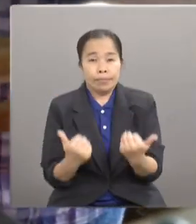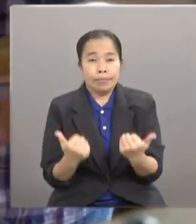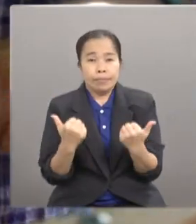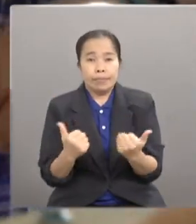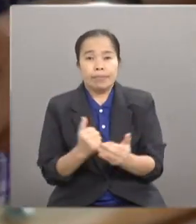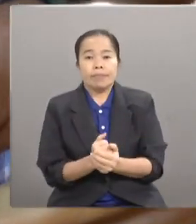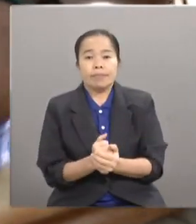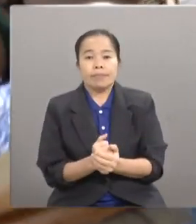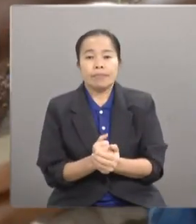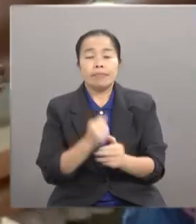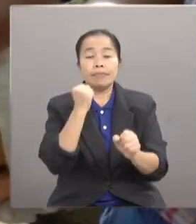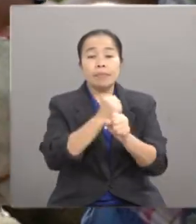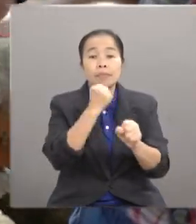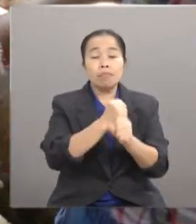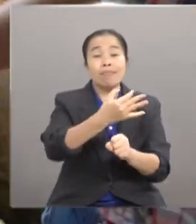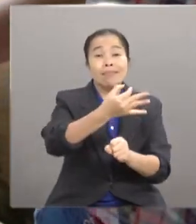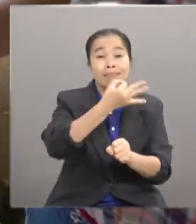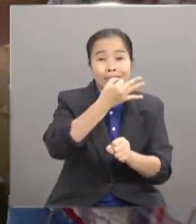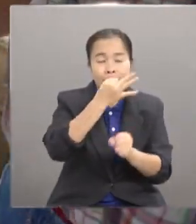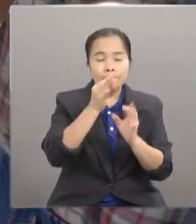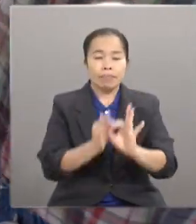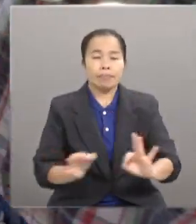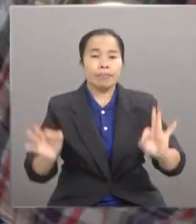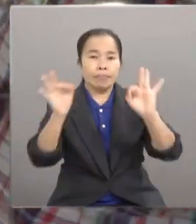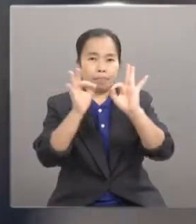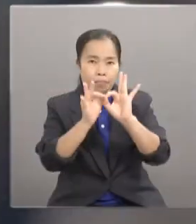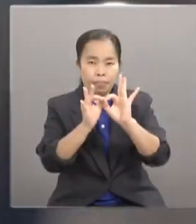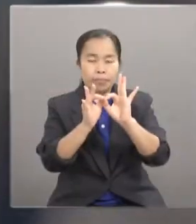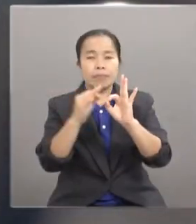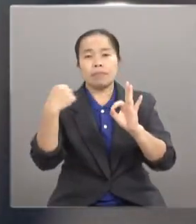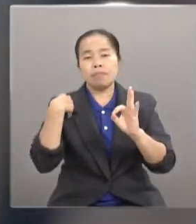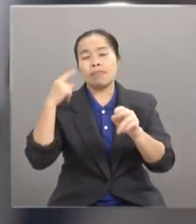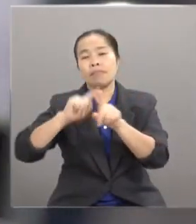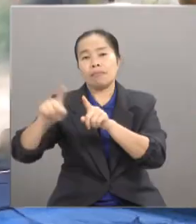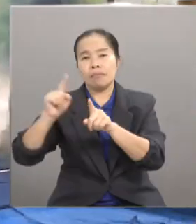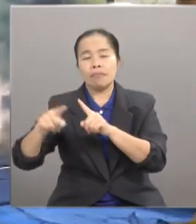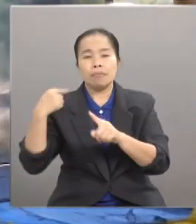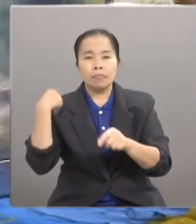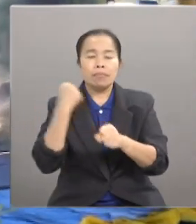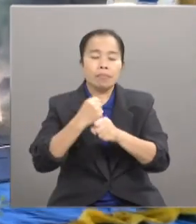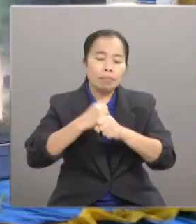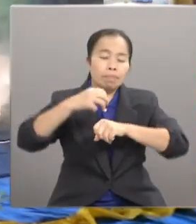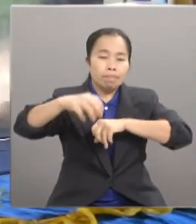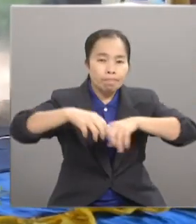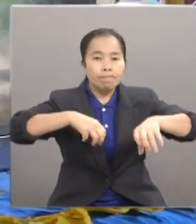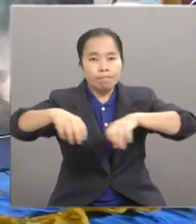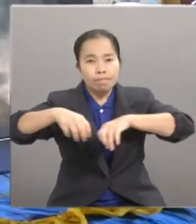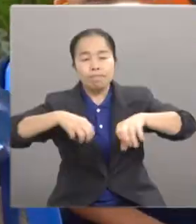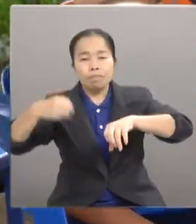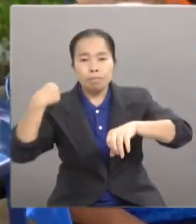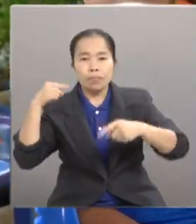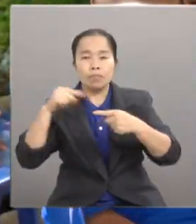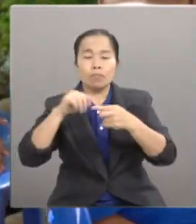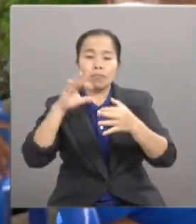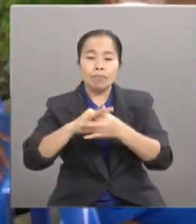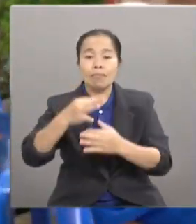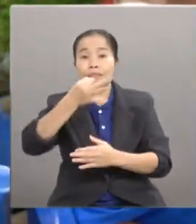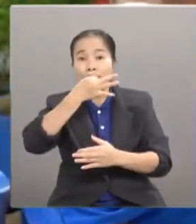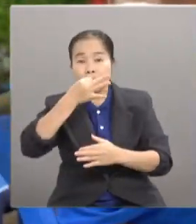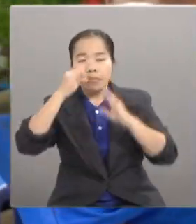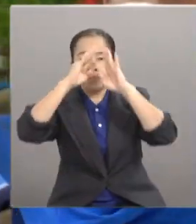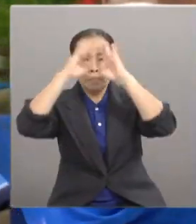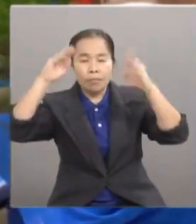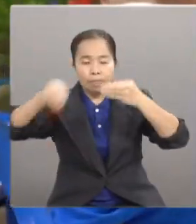วางานอชียมีควสำคัญแล้วยมีอีหลหร่เรียที่พยายามขั sparkling firmlyหรวงานอาชีพย